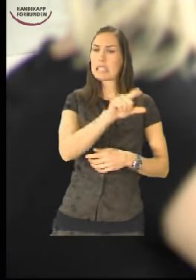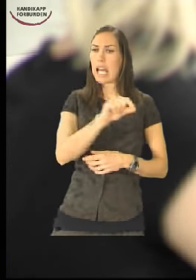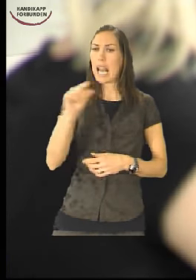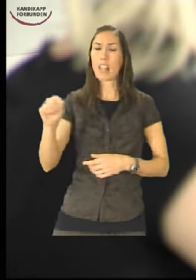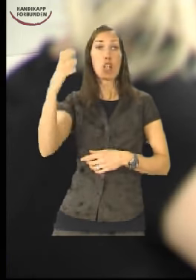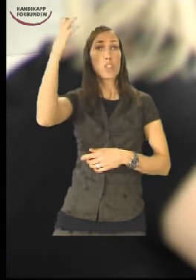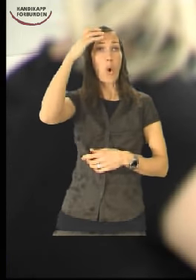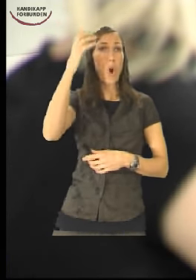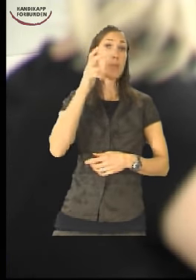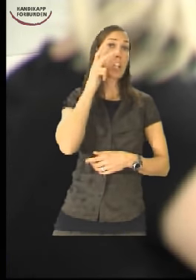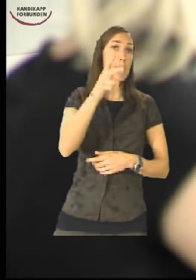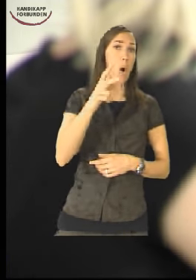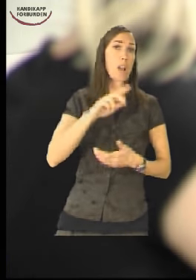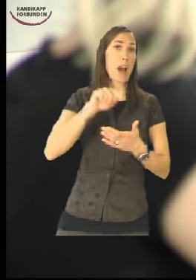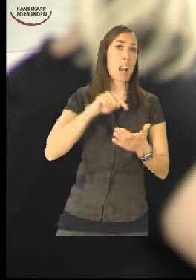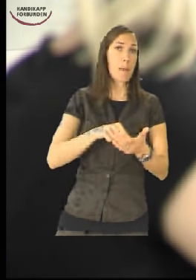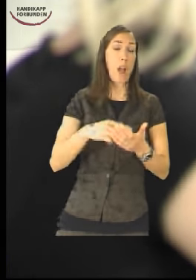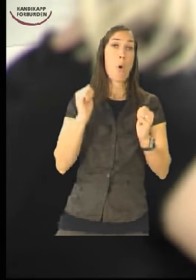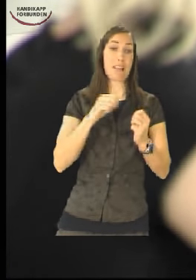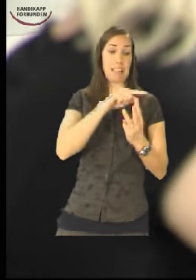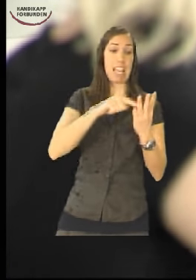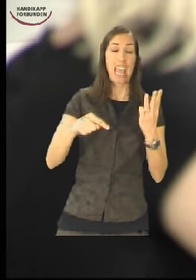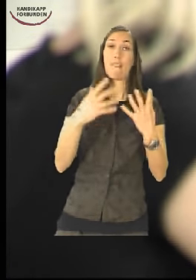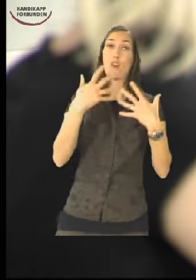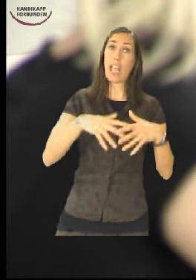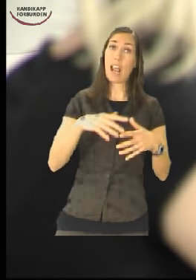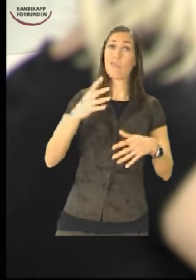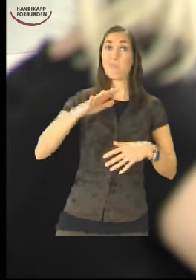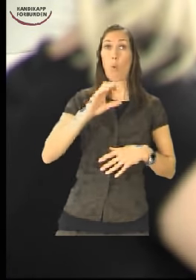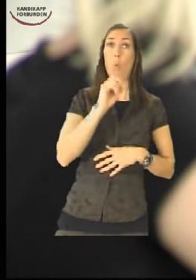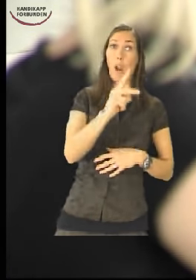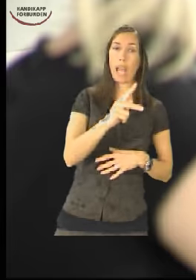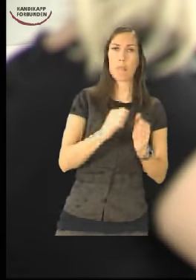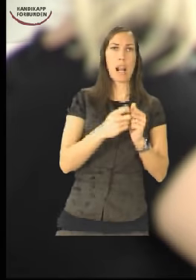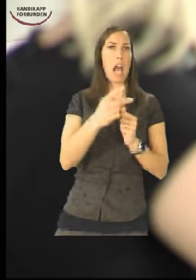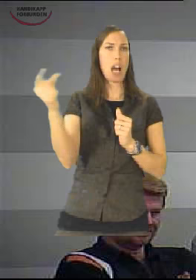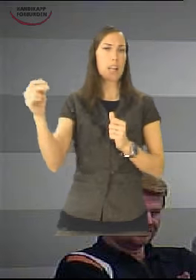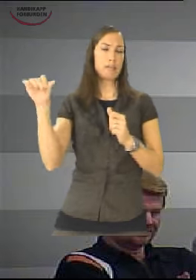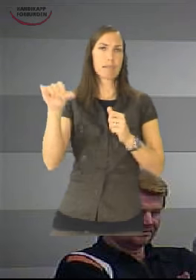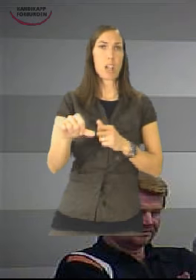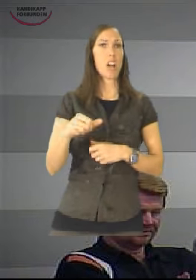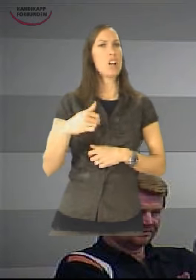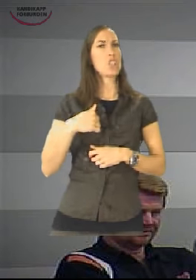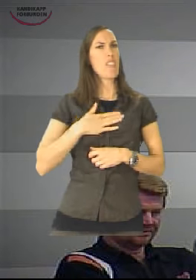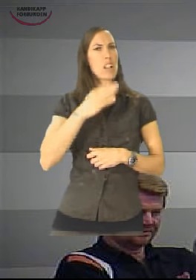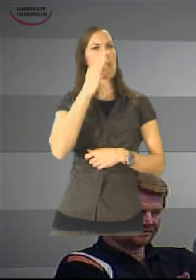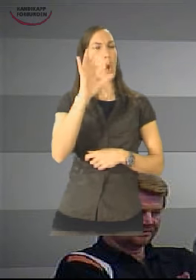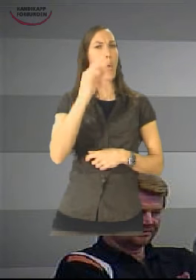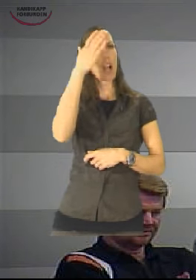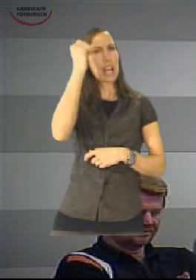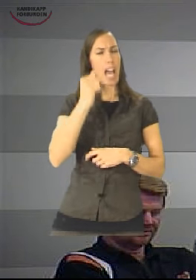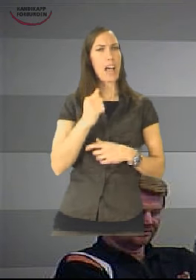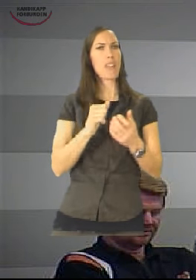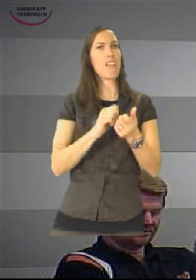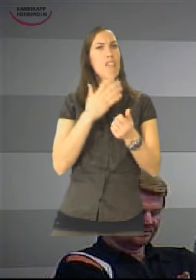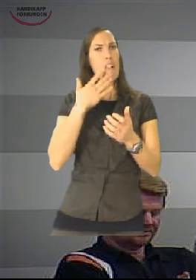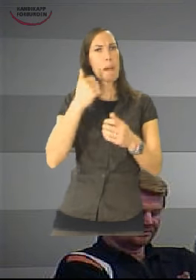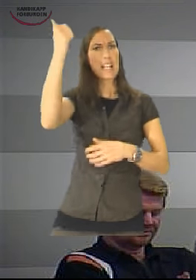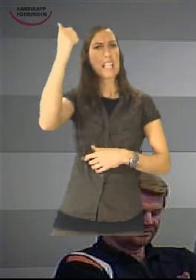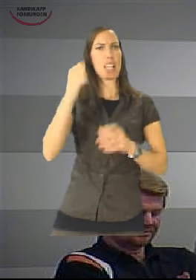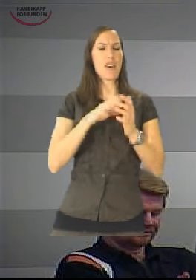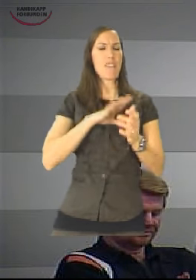Malmö som förhoppningsvis fungerar. Min fråga är, hur ska vi kunna komma till rätta med den okunskapen som